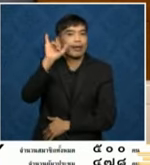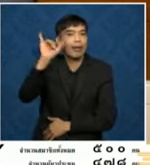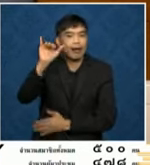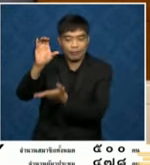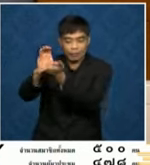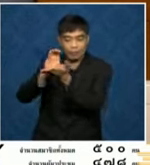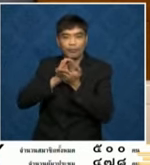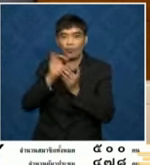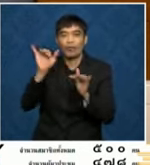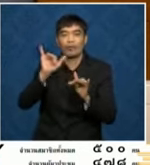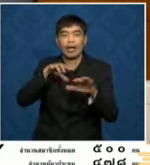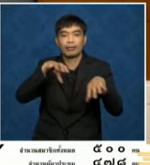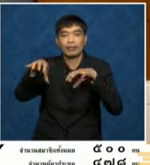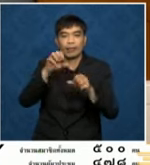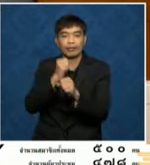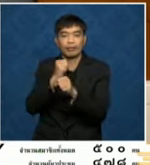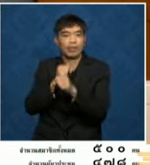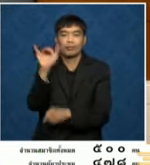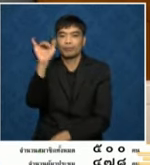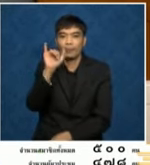ดนะครับ